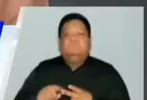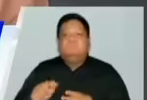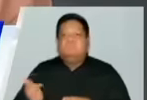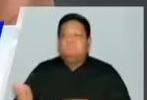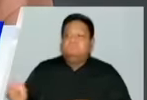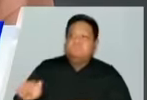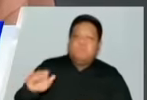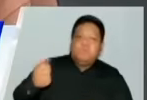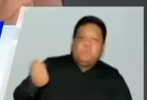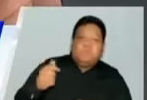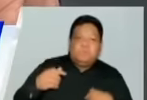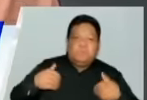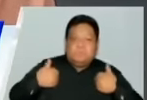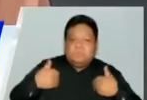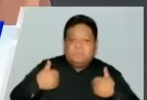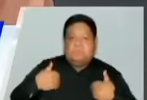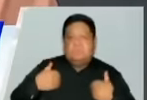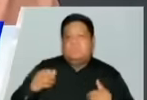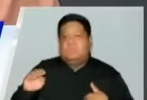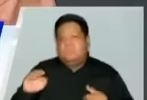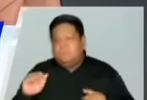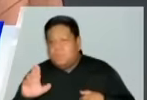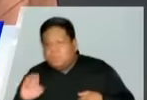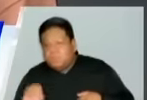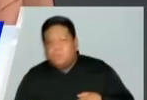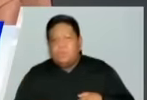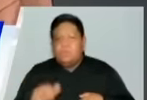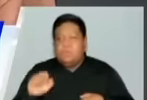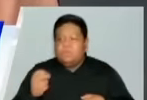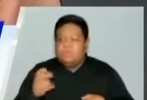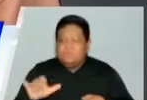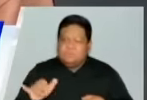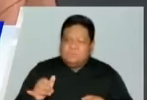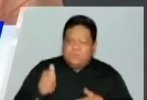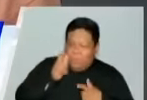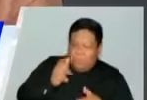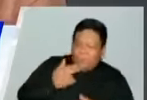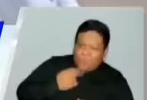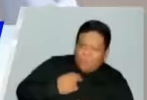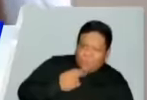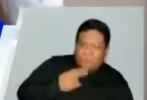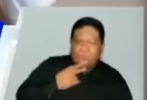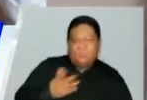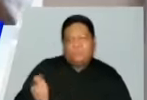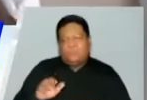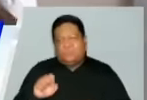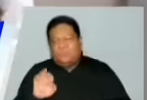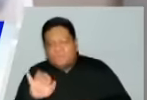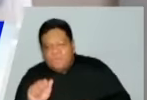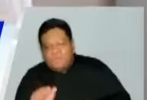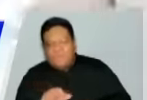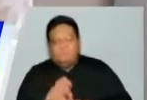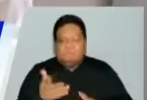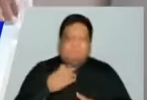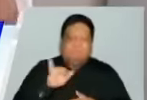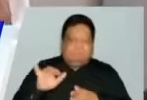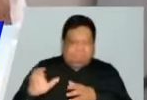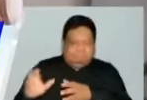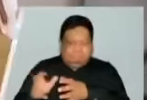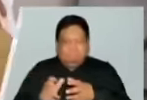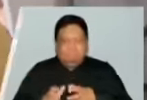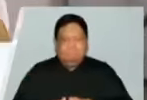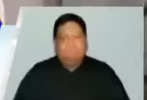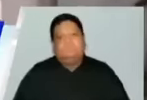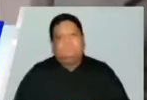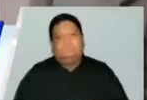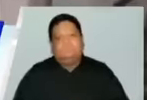kila Marco, kila Ashley, ay, parang cute sila dito. Yes. Sila Sophia Allen, parang cute na ito. Pero hindi lang showdown ng